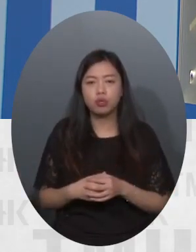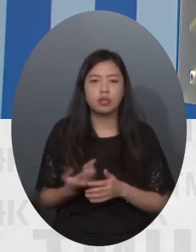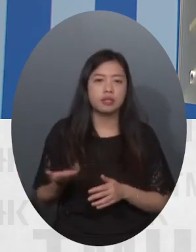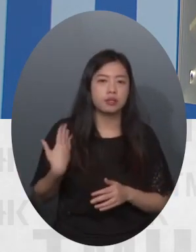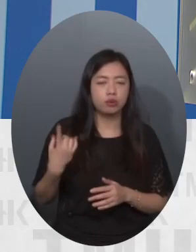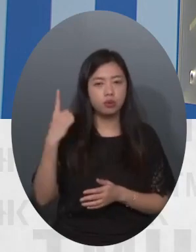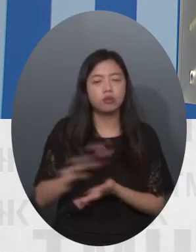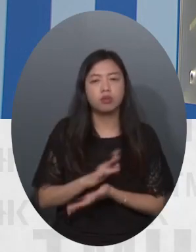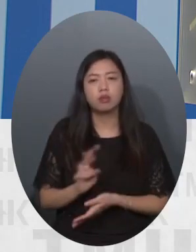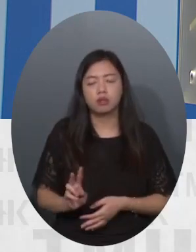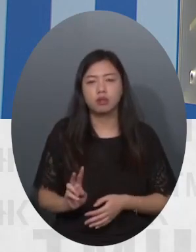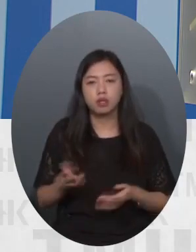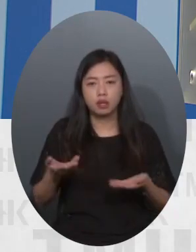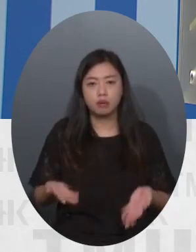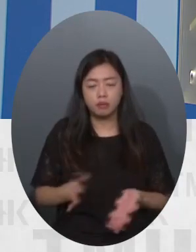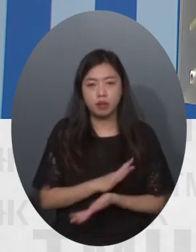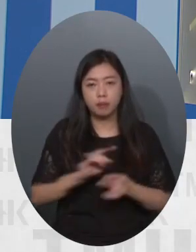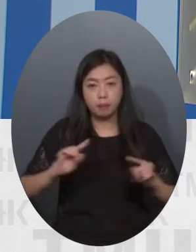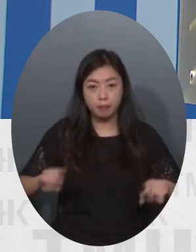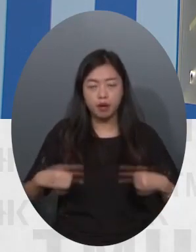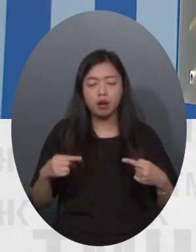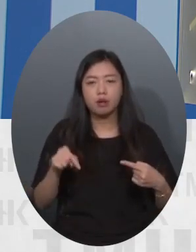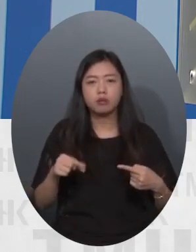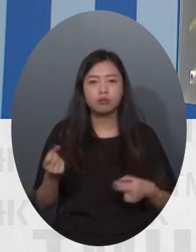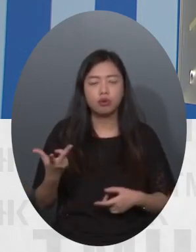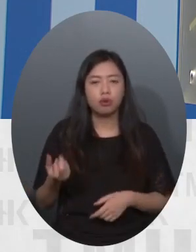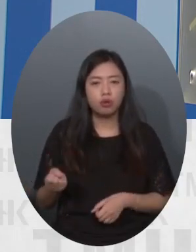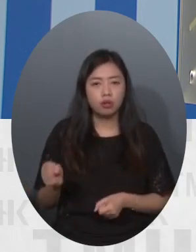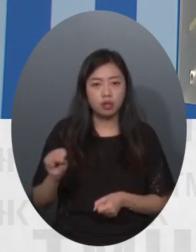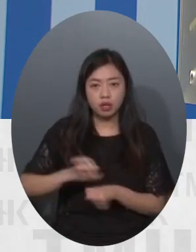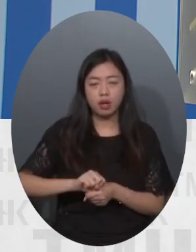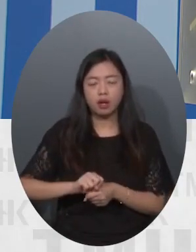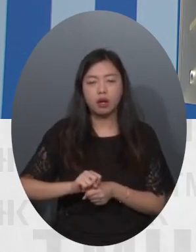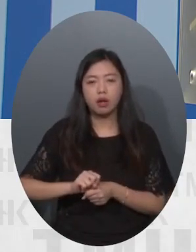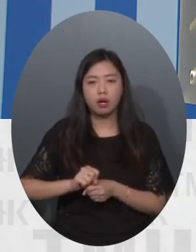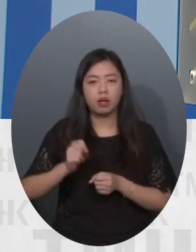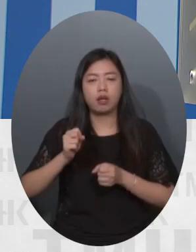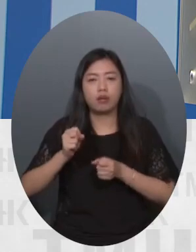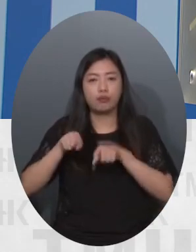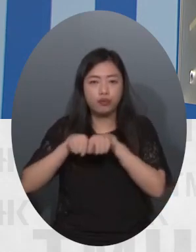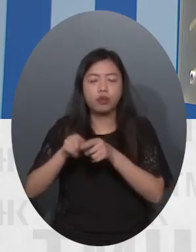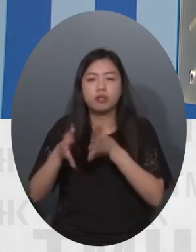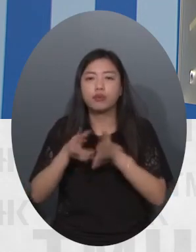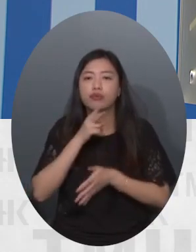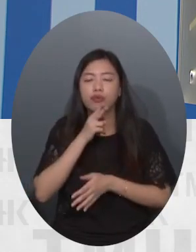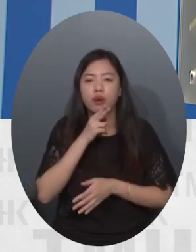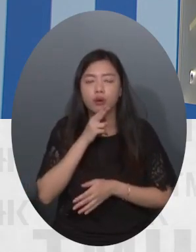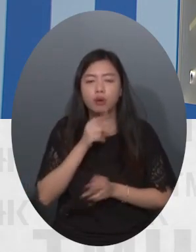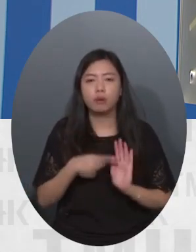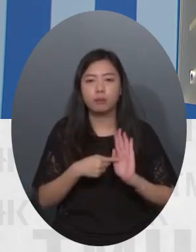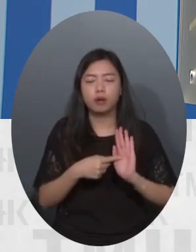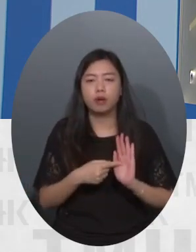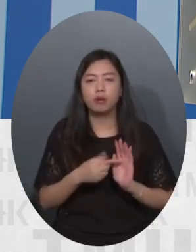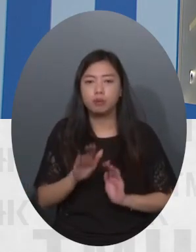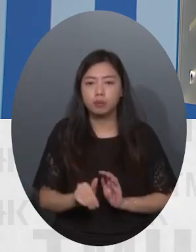年一樣，今年的周年成員大會亦都會提供即時的手語傳譯，並且顯示在屏幕